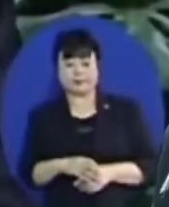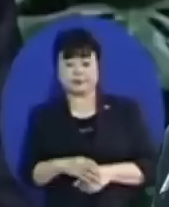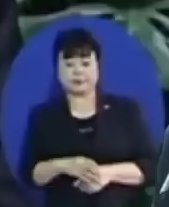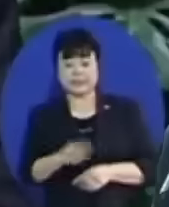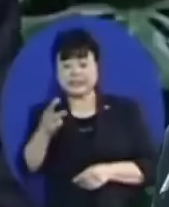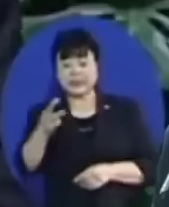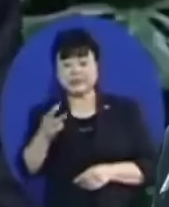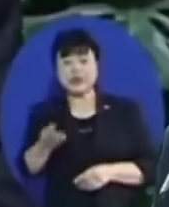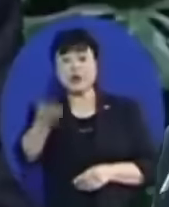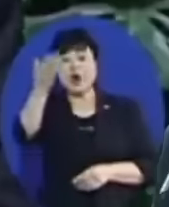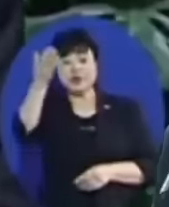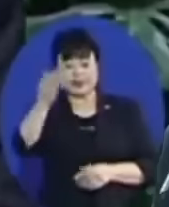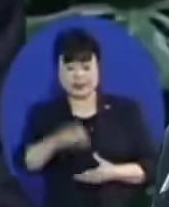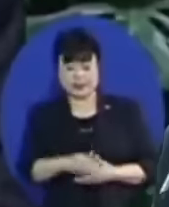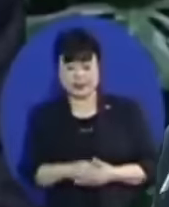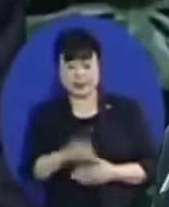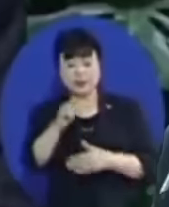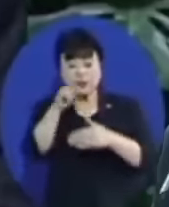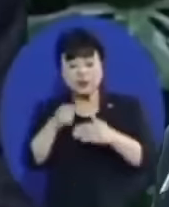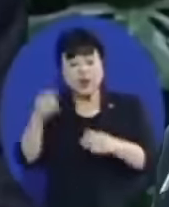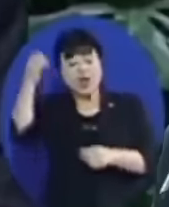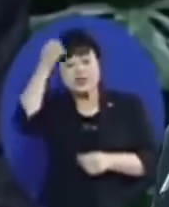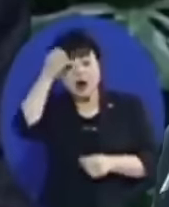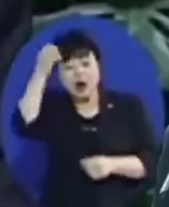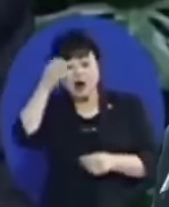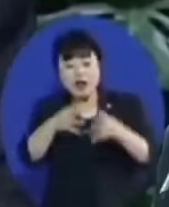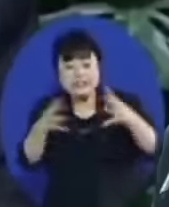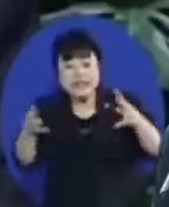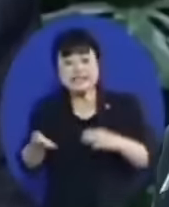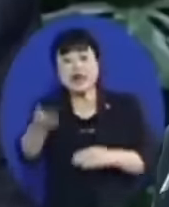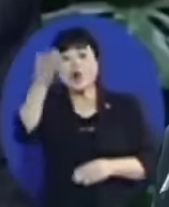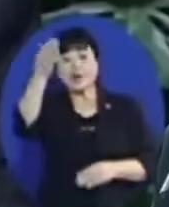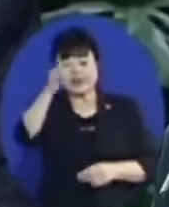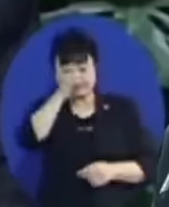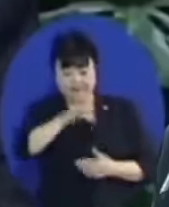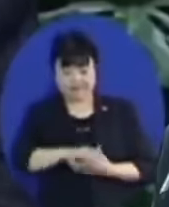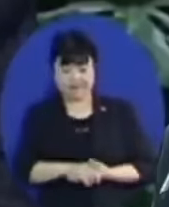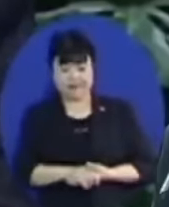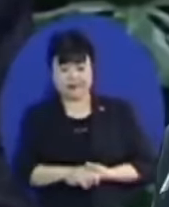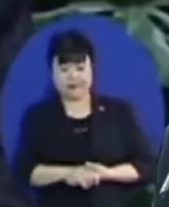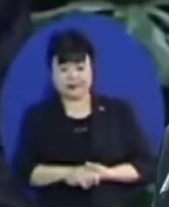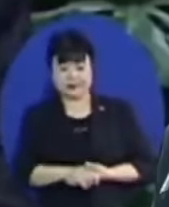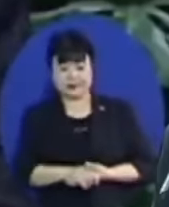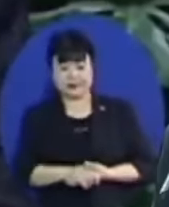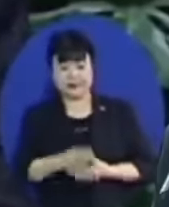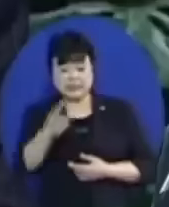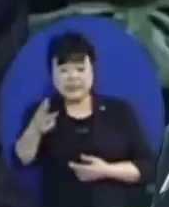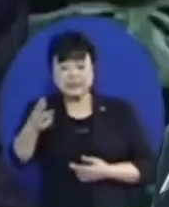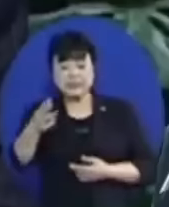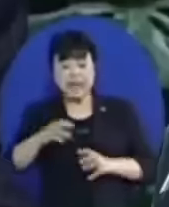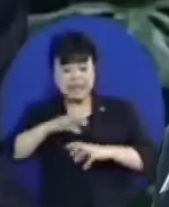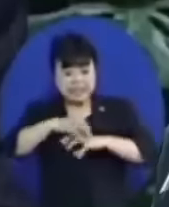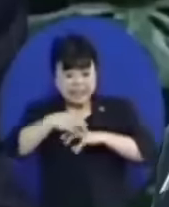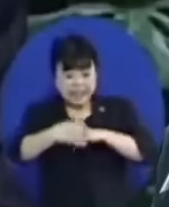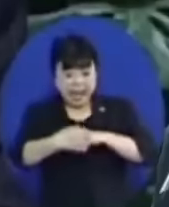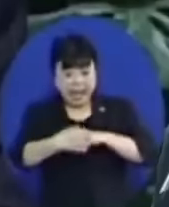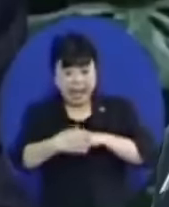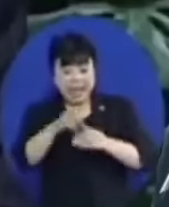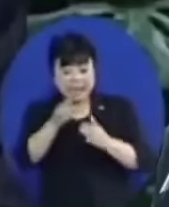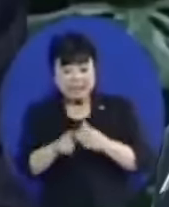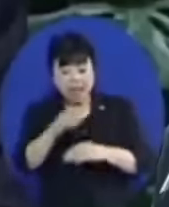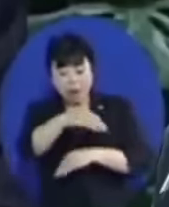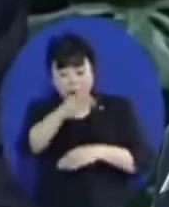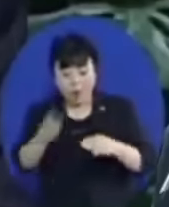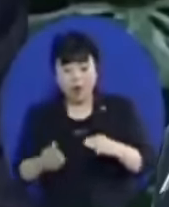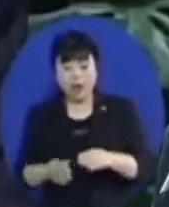3차원의 세계 속에 영이라는 4차원이 들어가 있는 것입니다. 3차원의 세계는 시간과